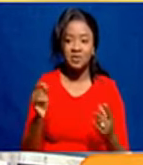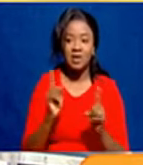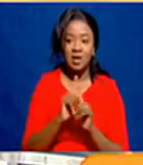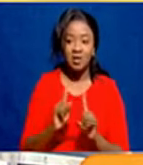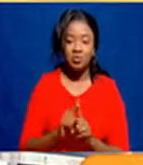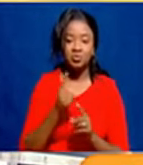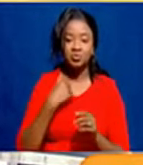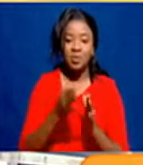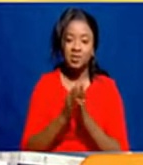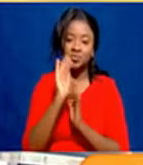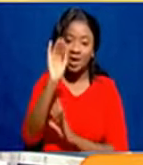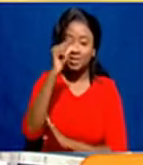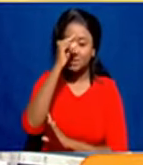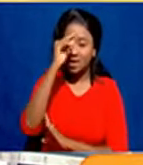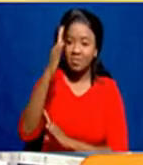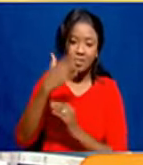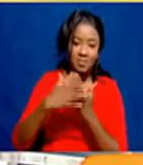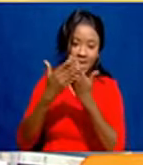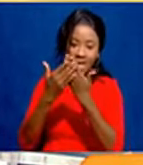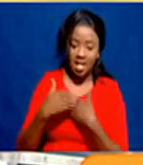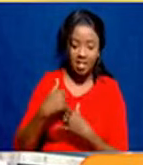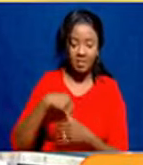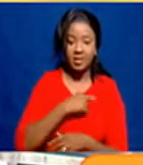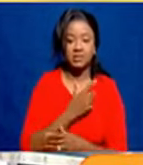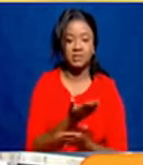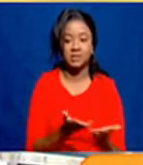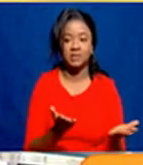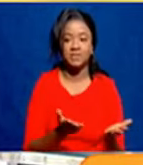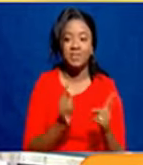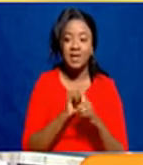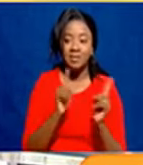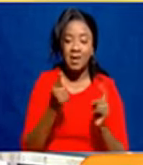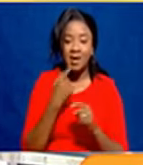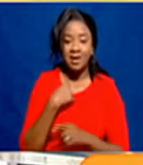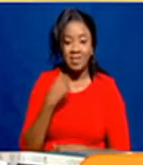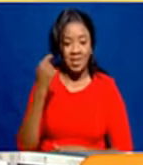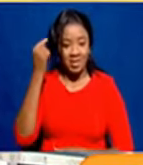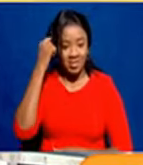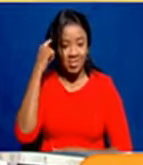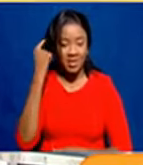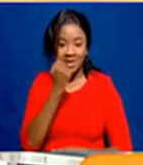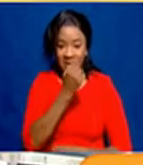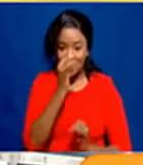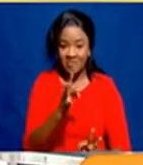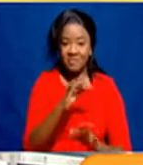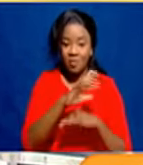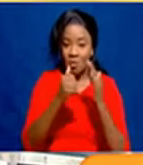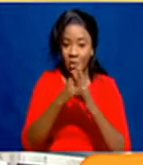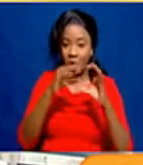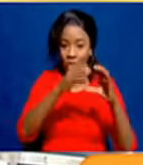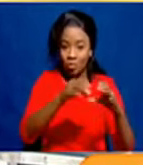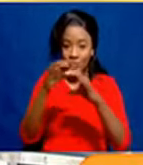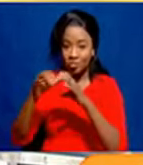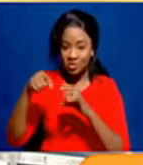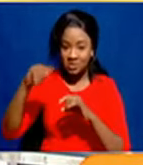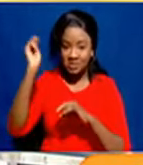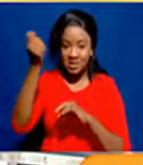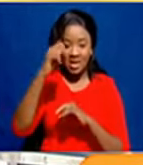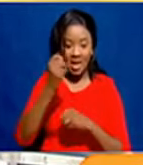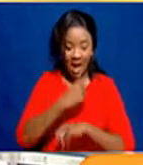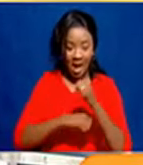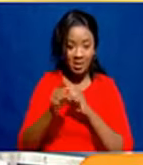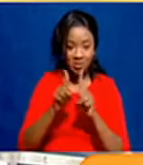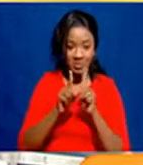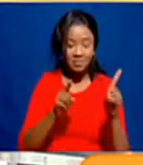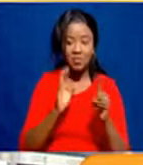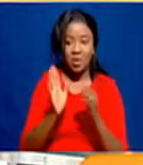wanaomba serikali ingilie kati isaidie. Lakini pili nafikiri kila jamii kijaribu kuchukua hatua kama zile utapiga hatua sana kimaendeleo.